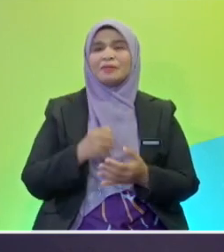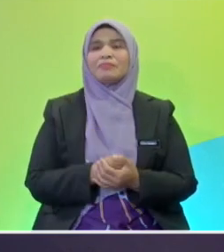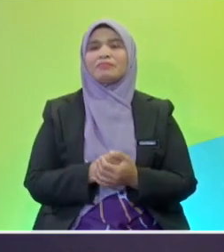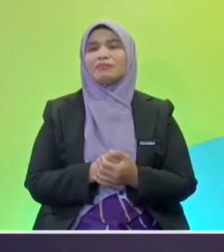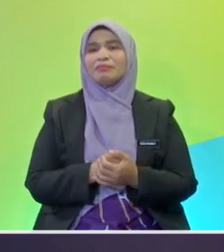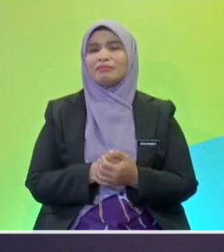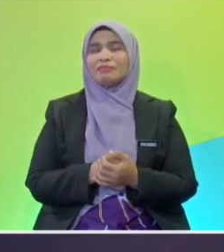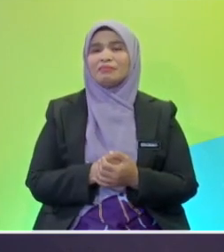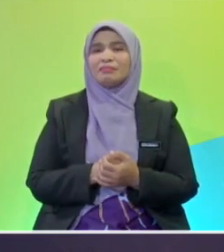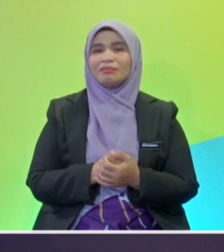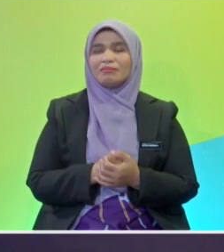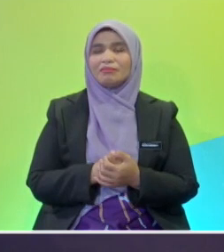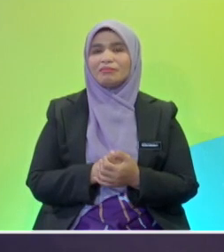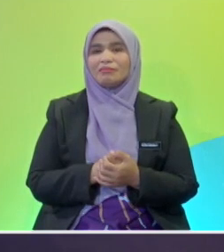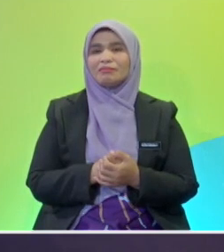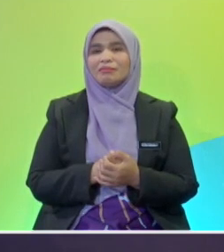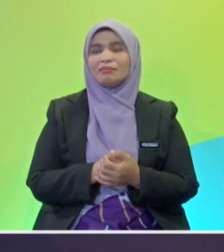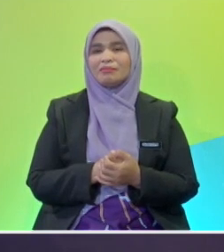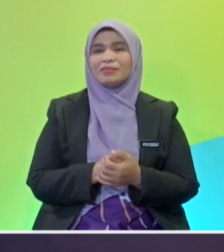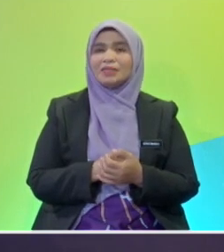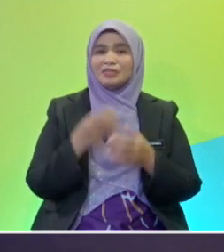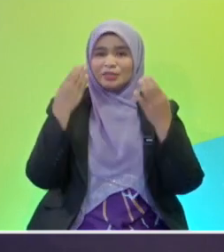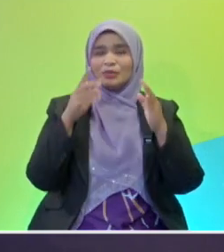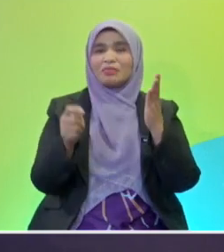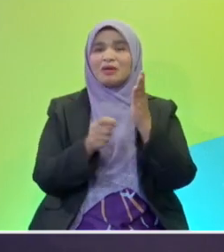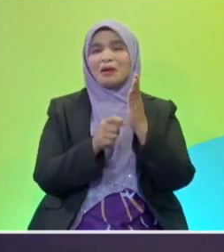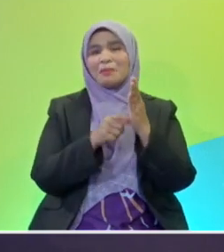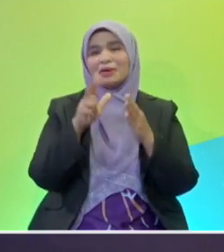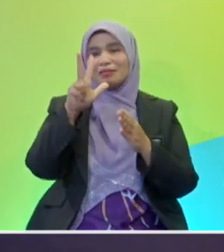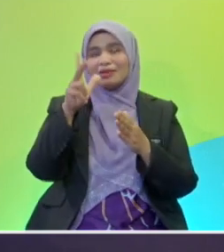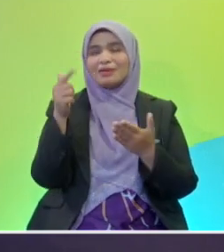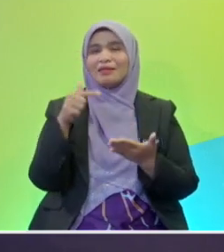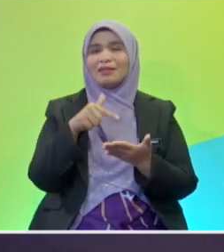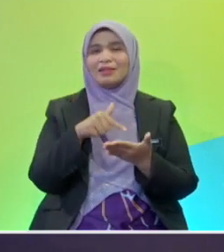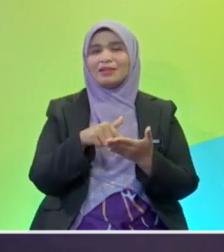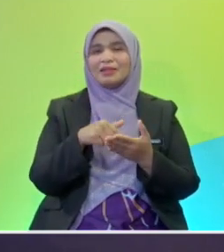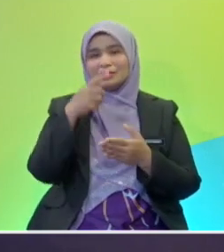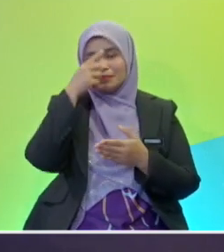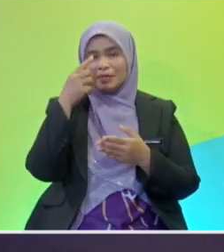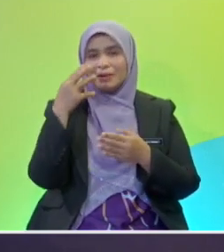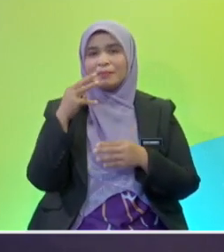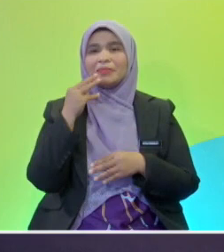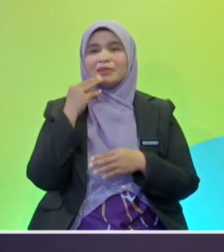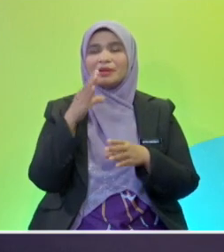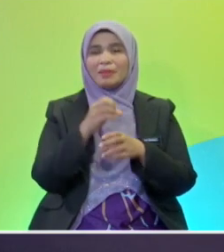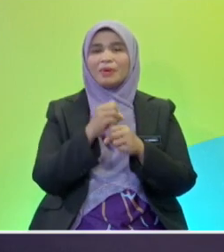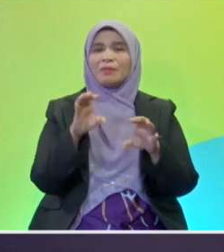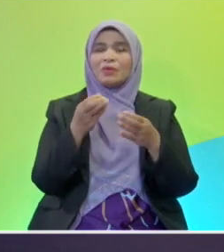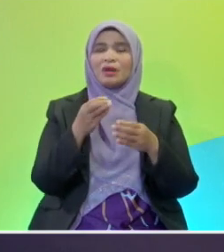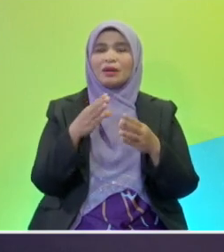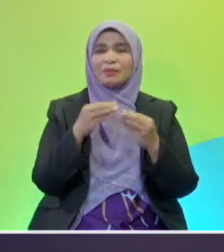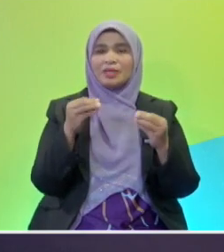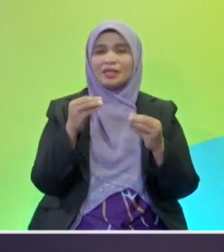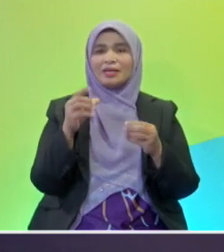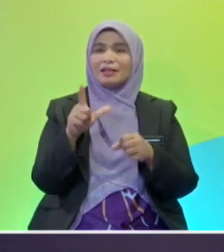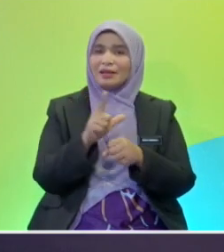dua dua oke Cikgu tambah lagi tiga lagi sebab Mira dah buat habis okey lengkap semua okey